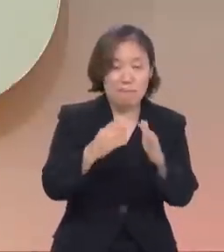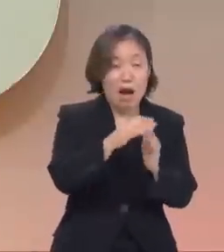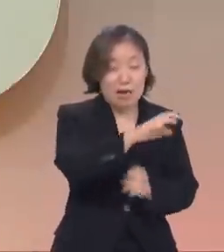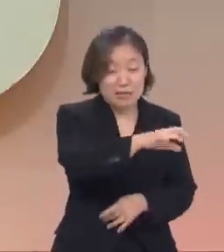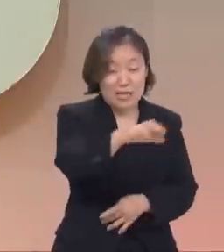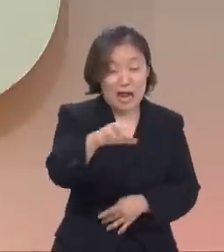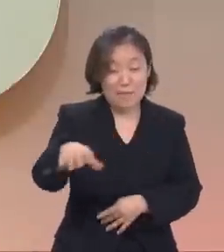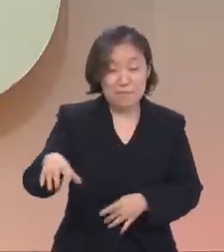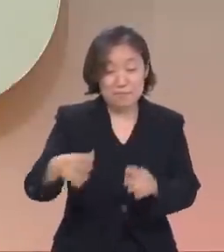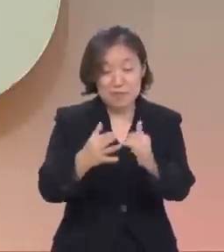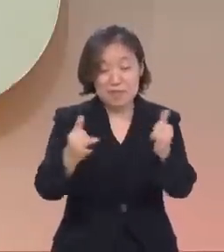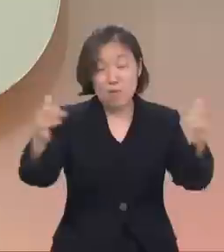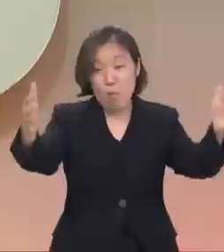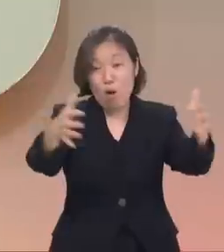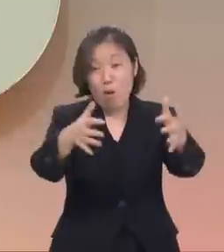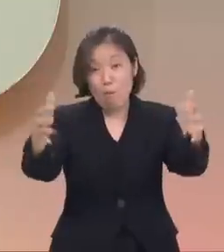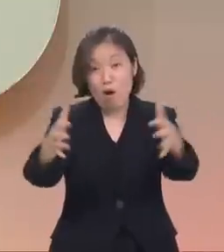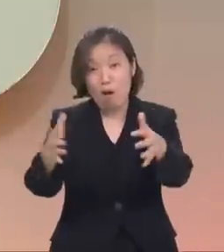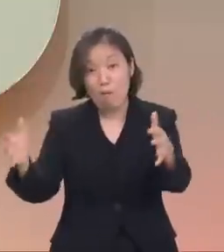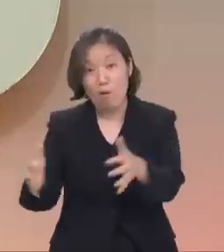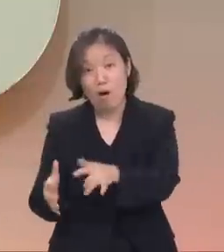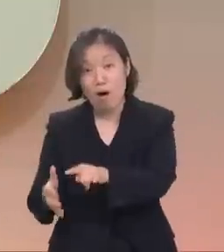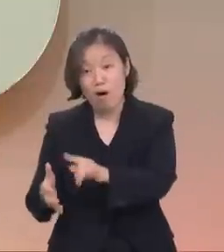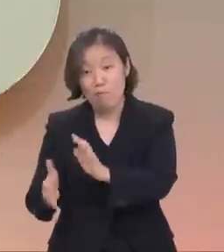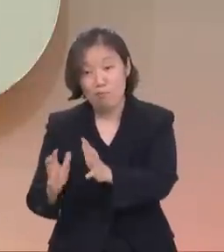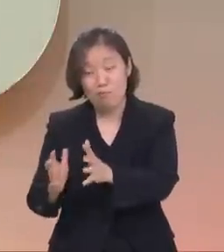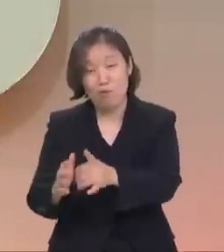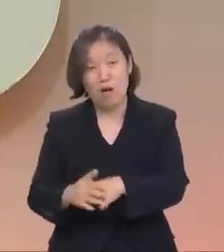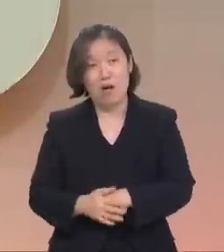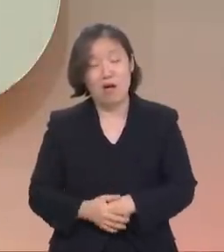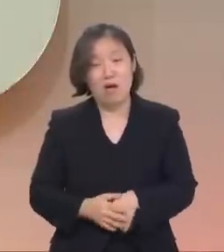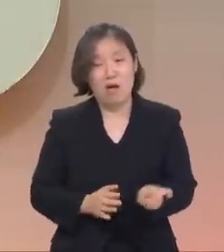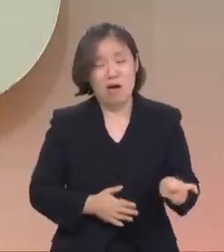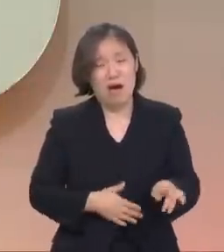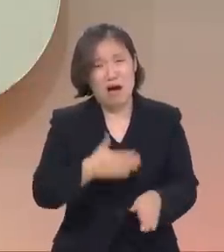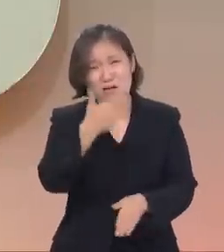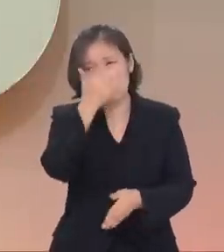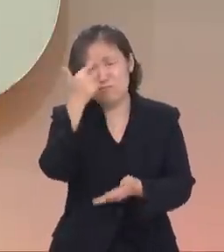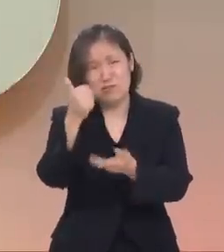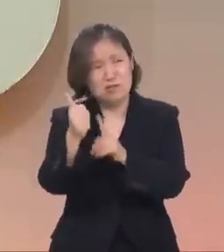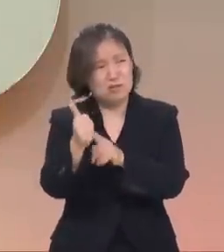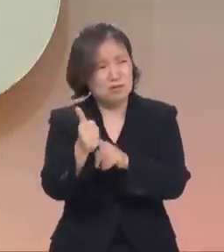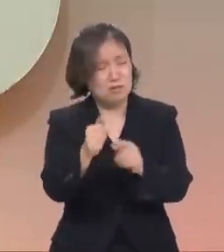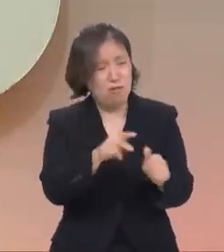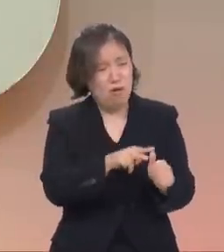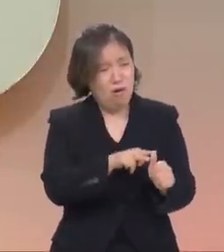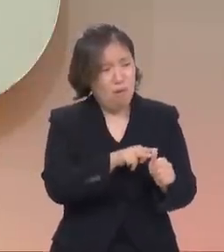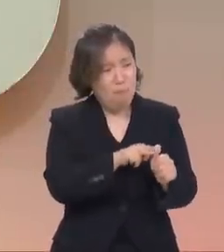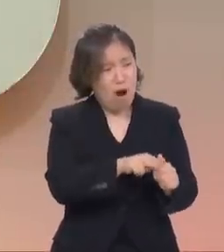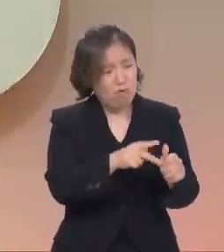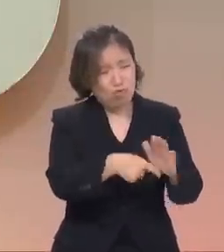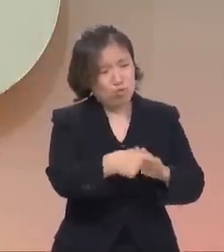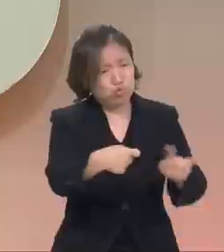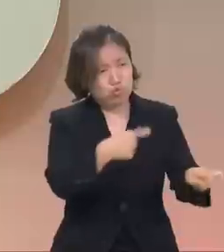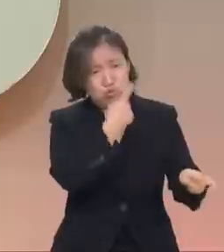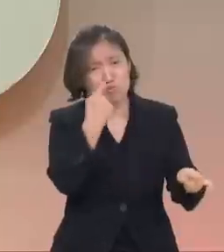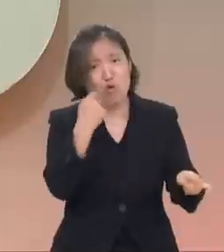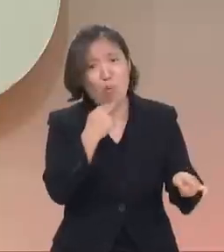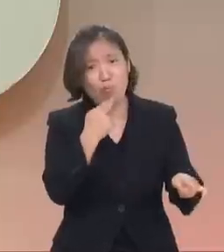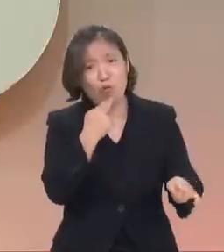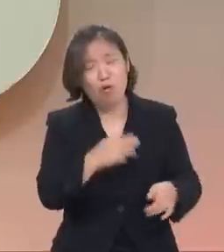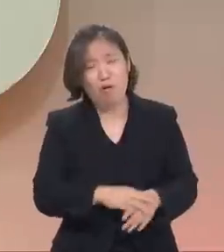마을 사람들이 모이고 아 야 이거 스님 이거 젊은 스님 이거 어떡하냐 이거 뭐 말도둑이라는 증거도 없잖아